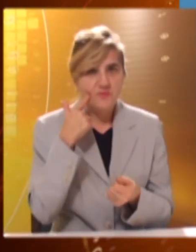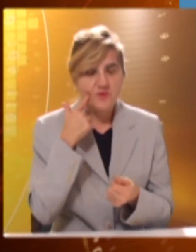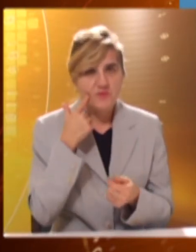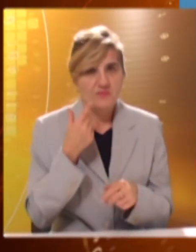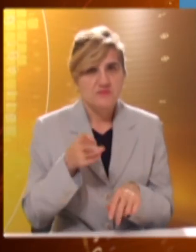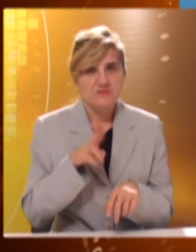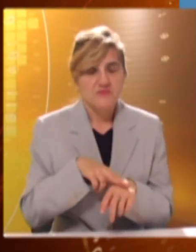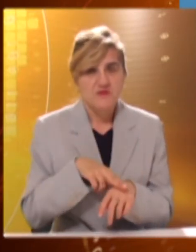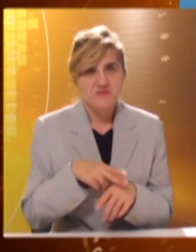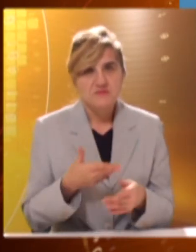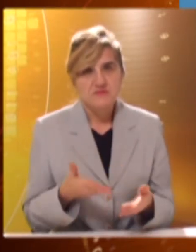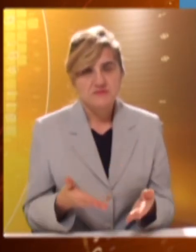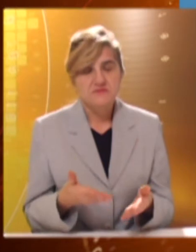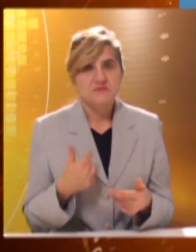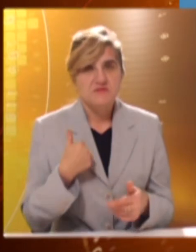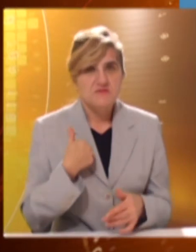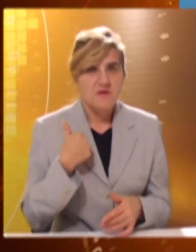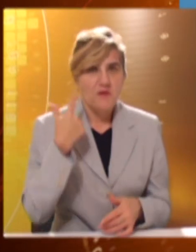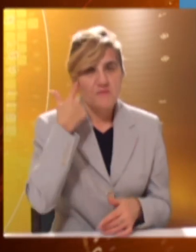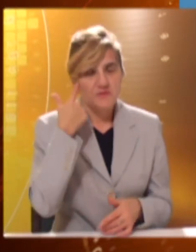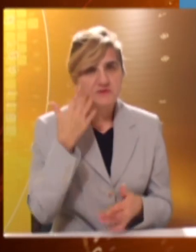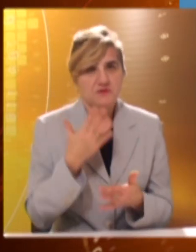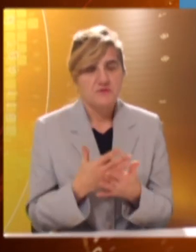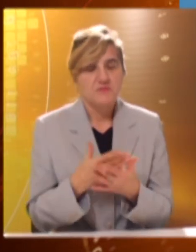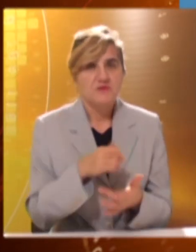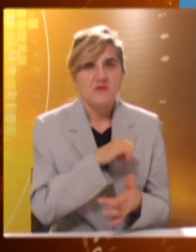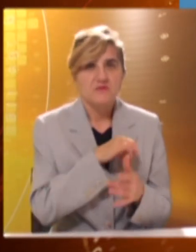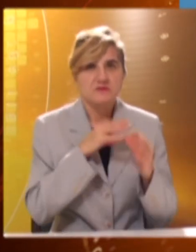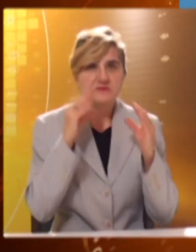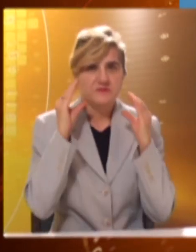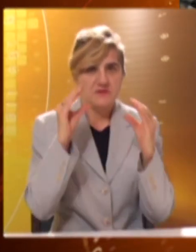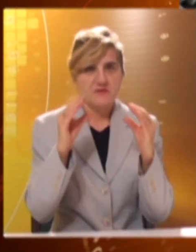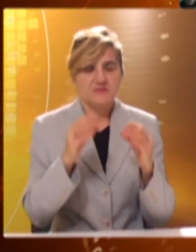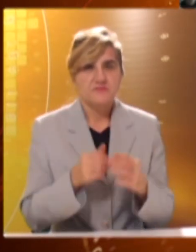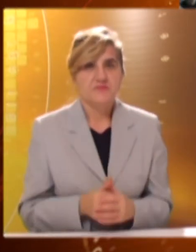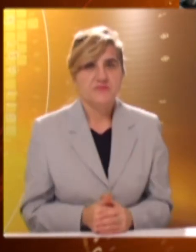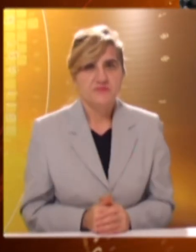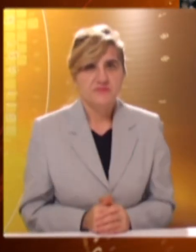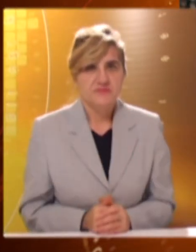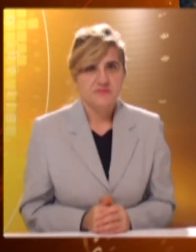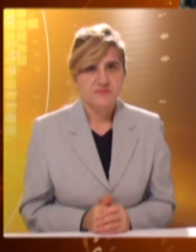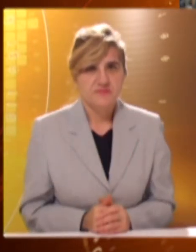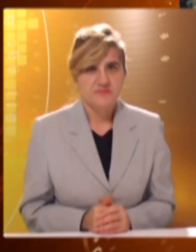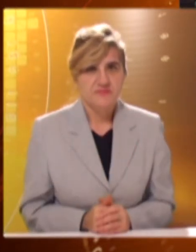pružiti svoj maksimum i ja lično mislim da će stvarno biti zanimljiva utakmica.